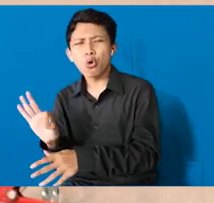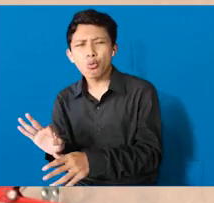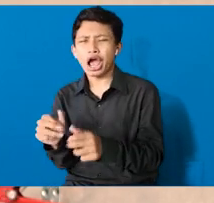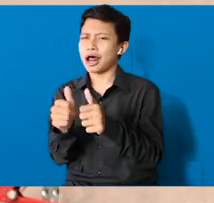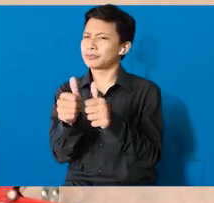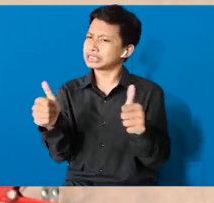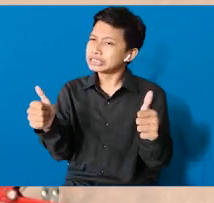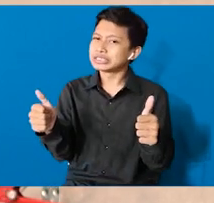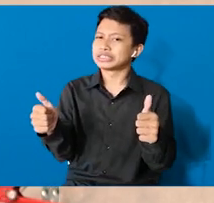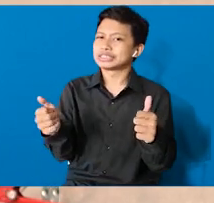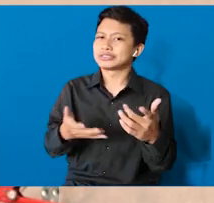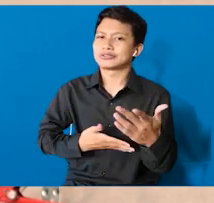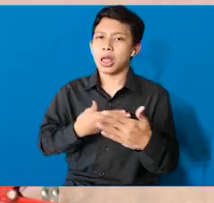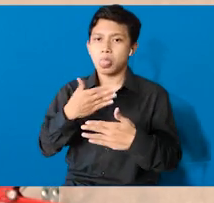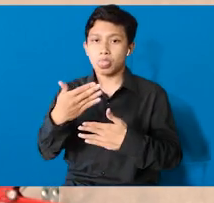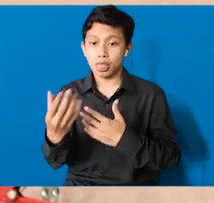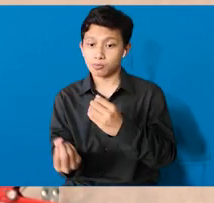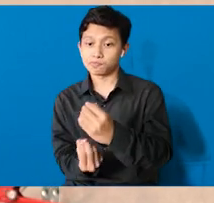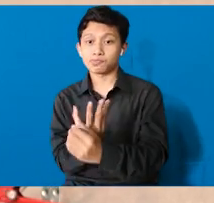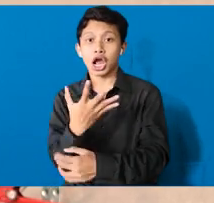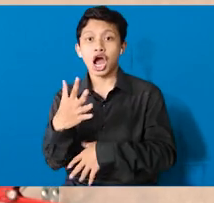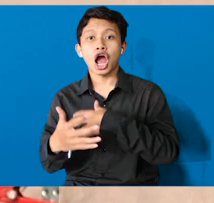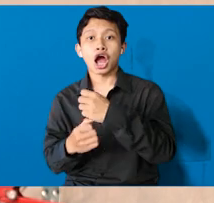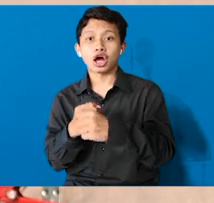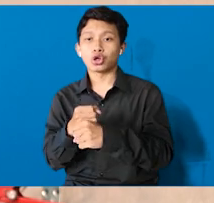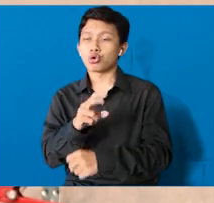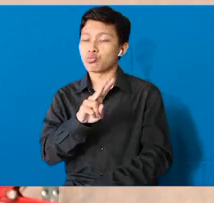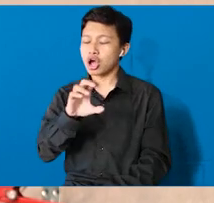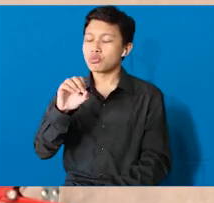Lalu mengikuti perkembangannya di